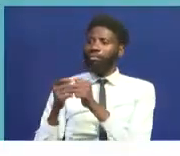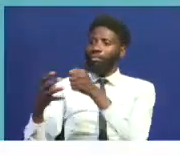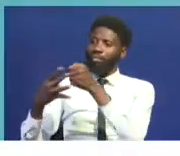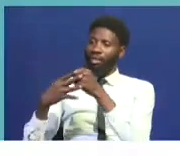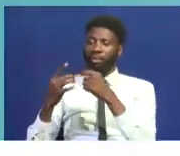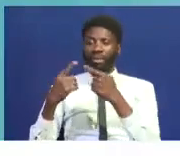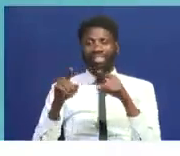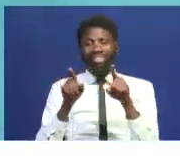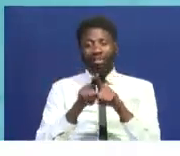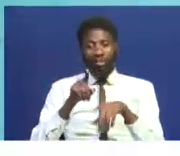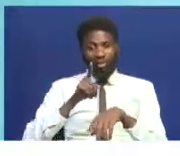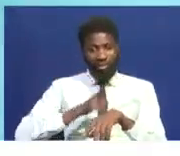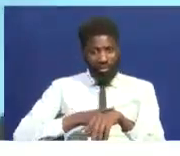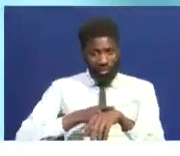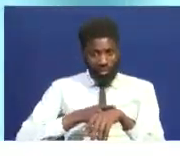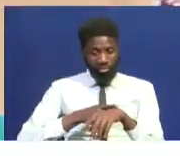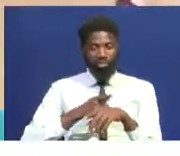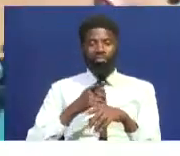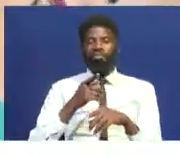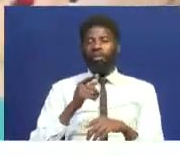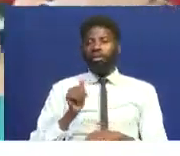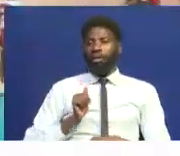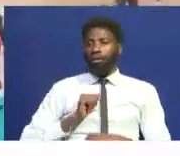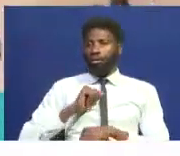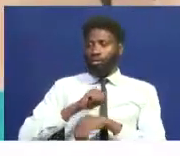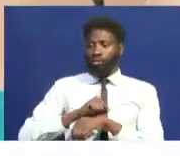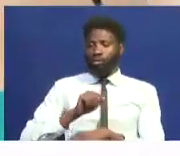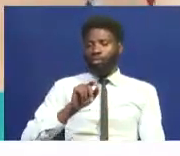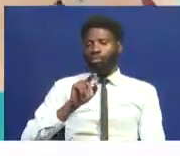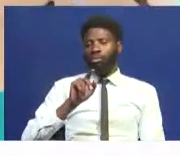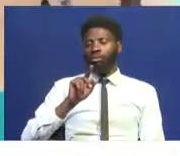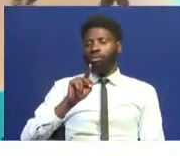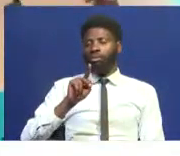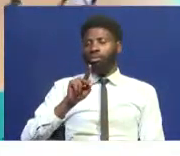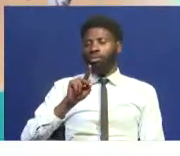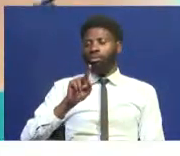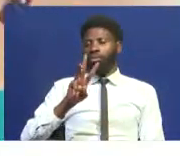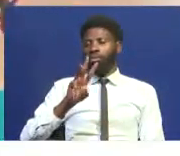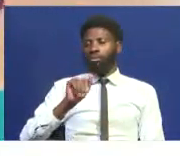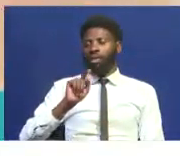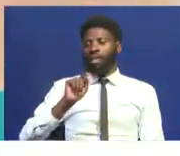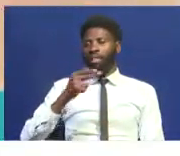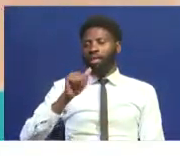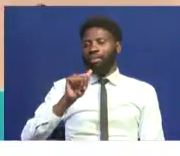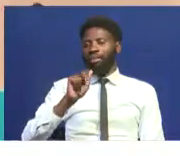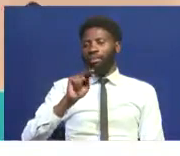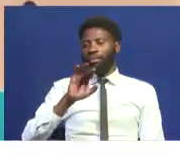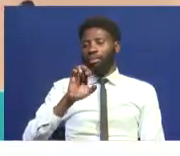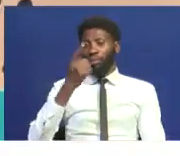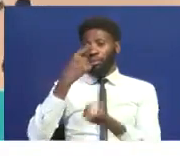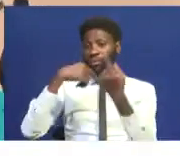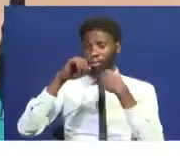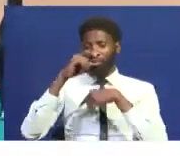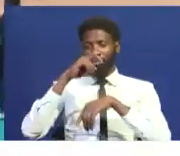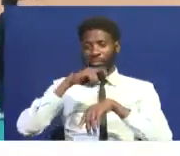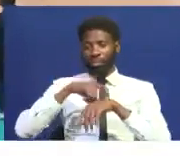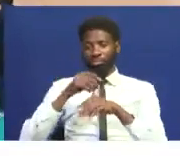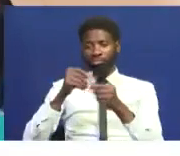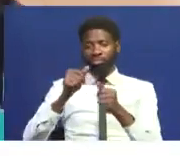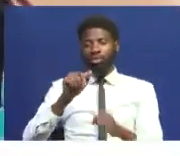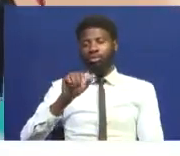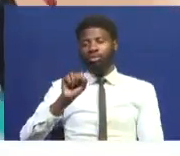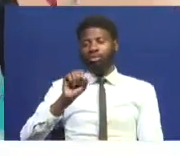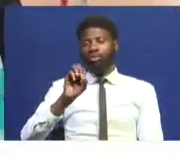huo huo, mabingwa wa Afrika Mashariki shule ya wasichana ya kwa Thanze walinyakua ubingwa huo baada kuwashinda wakinzani wa jadi Soweto